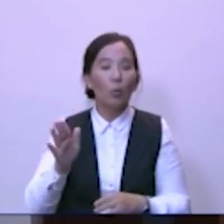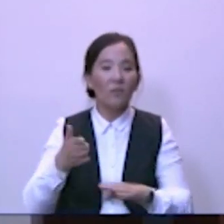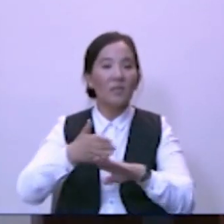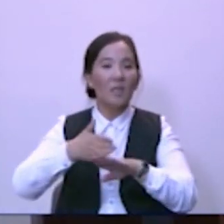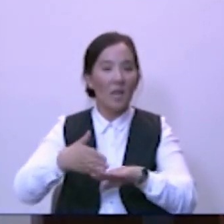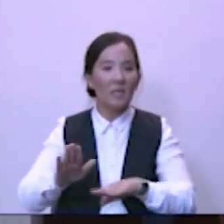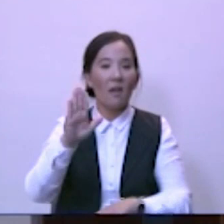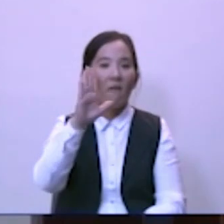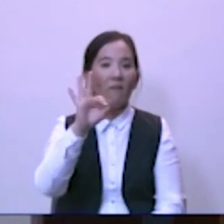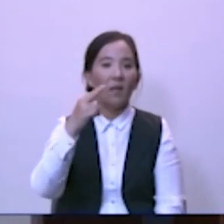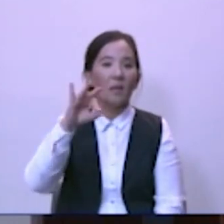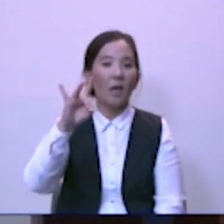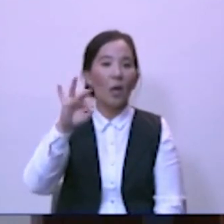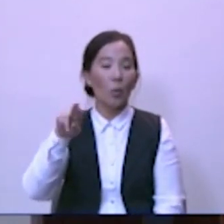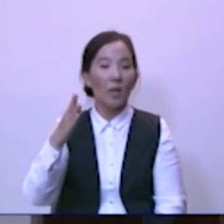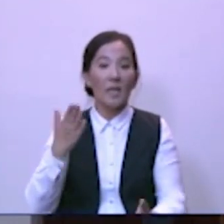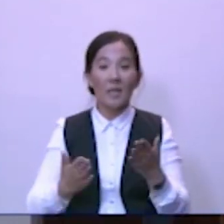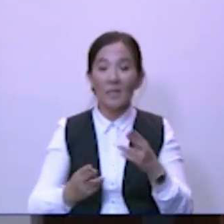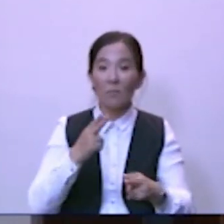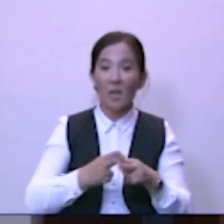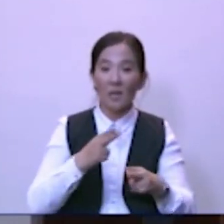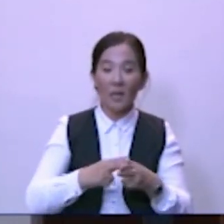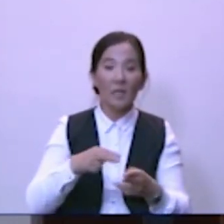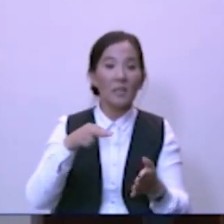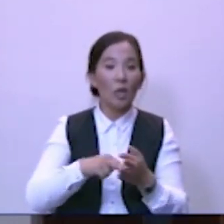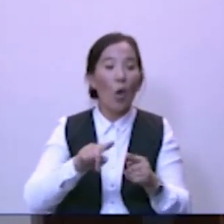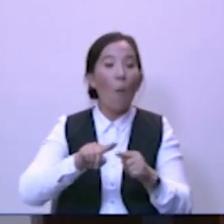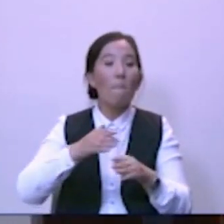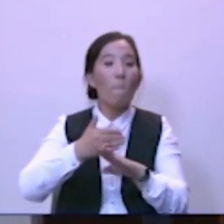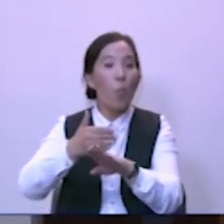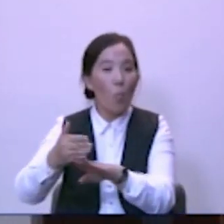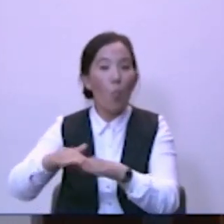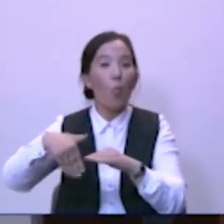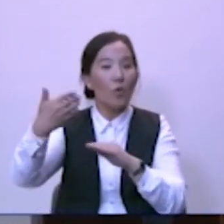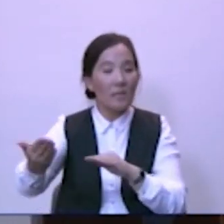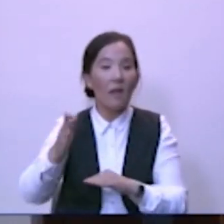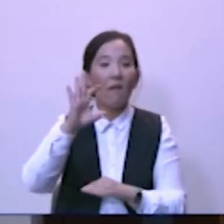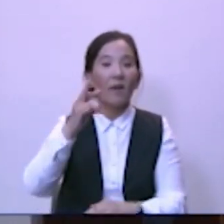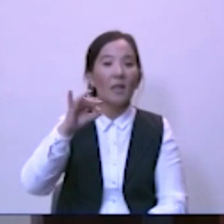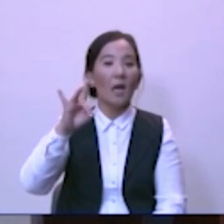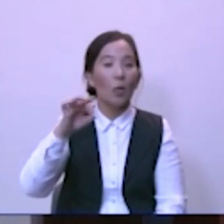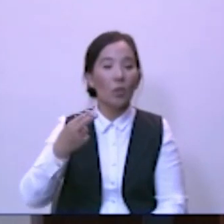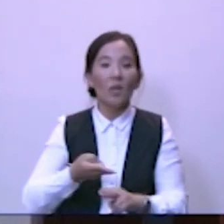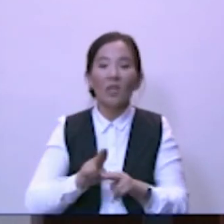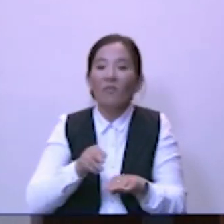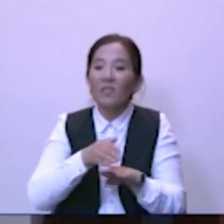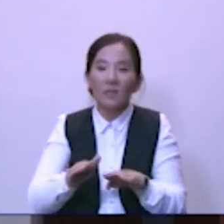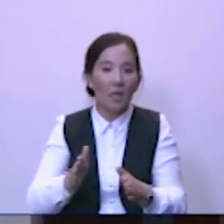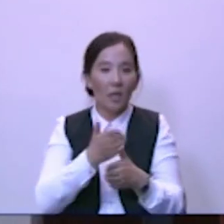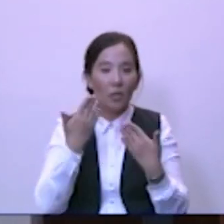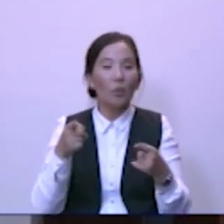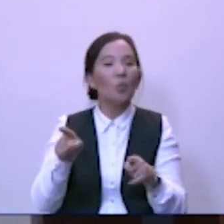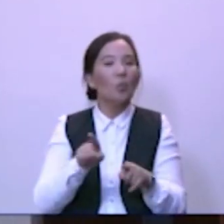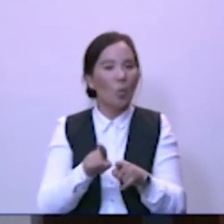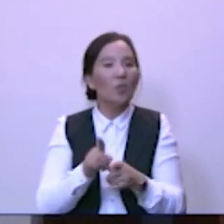водород если металл стоит после водорода то эти элементы не вытесняют но здесь есть тоже